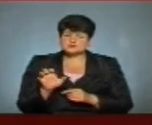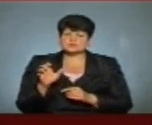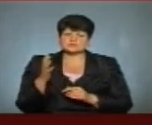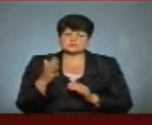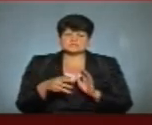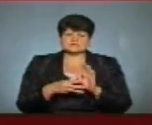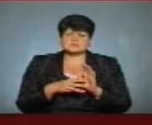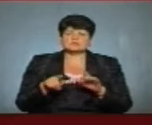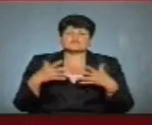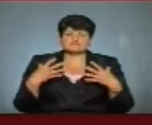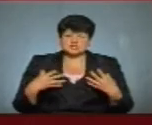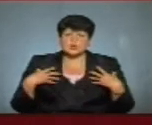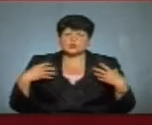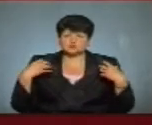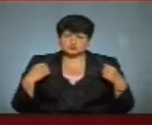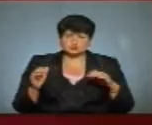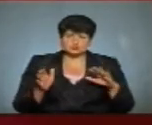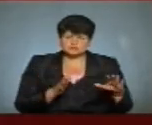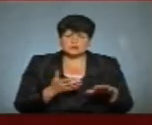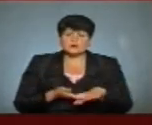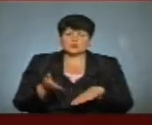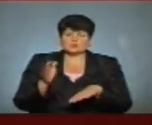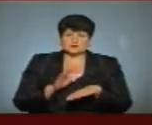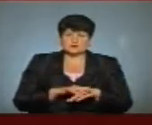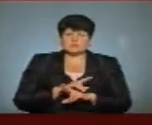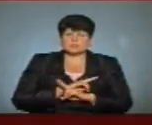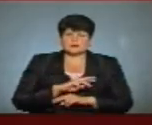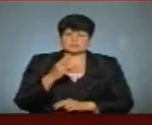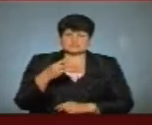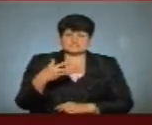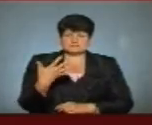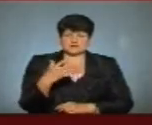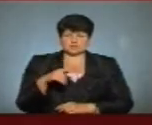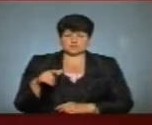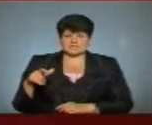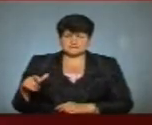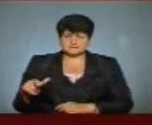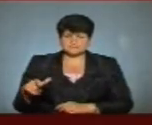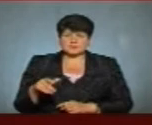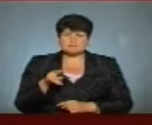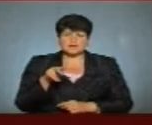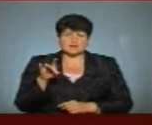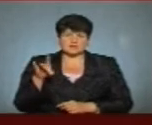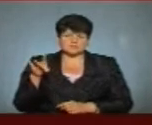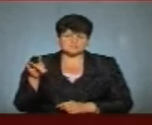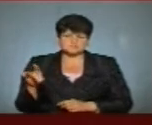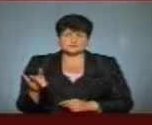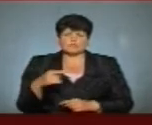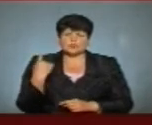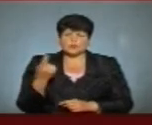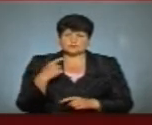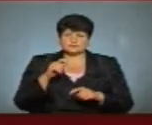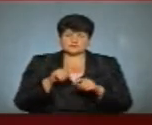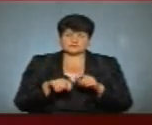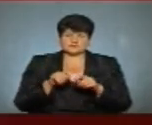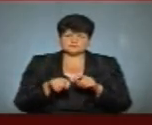1558 людей вже одужали, через ускладнення померли 35 людей. Загалом методом полімеразно-ланцюгової реакції в області